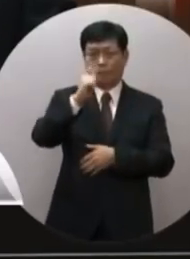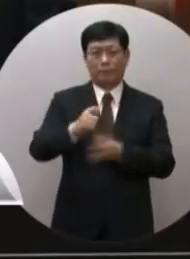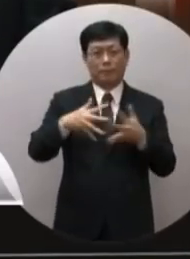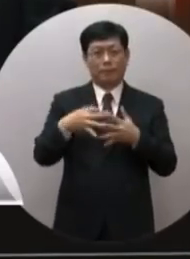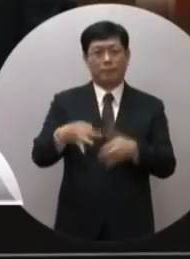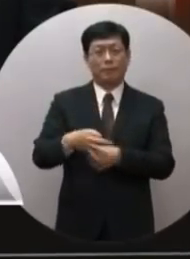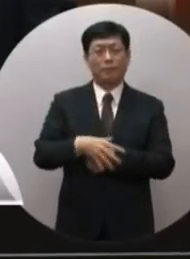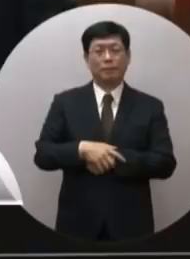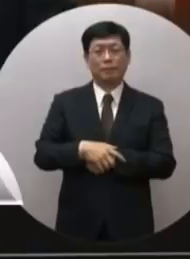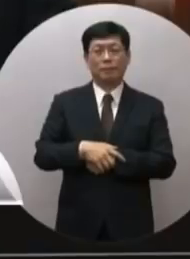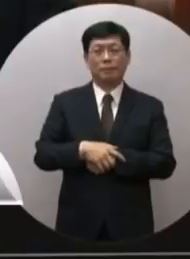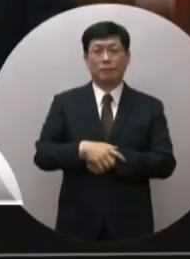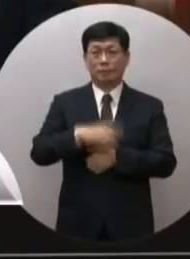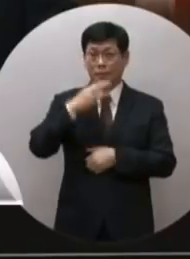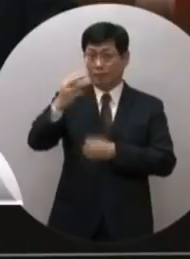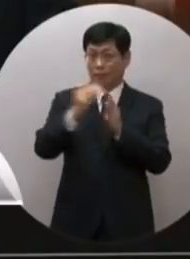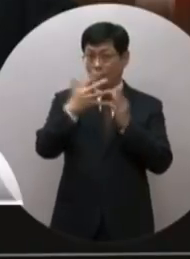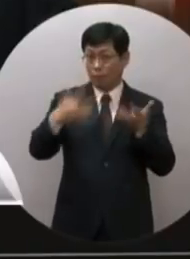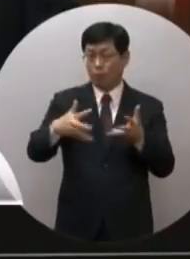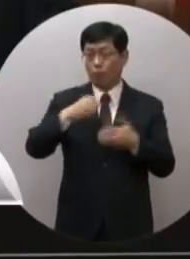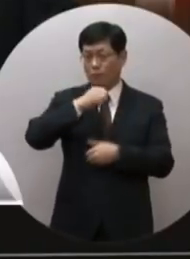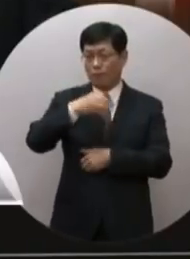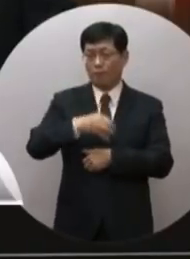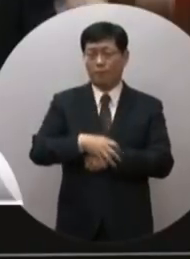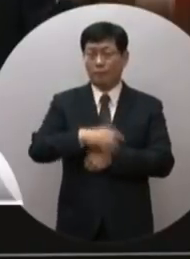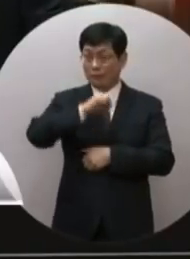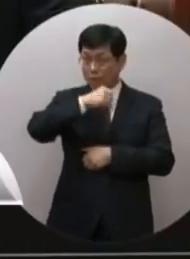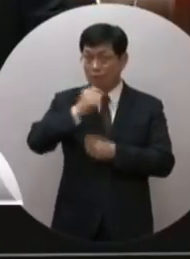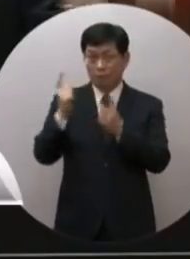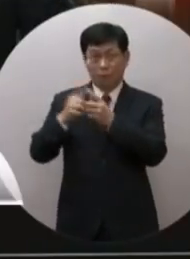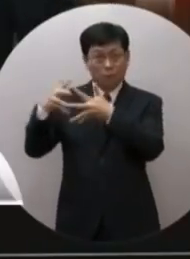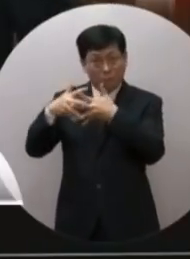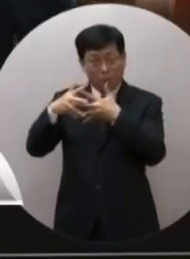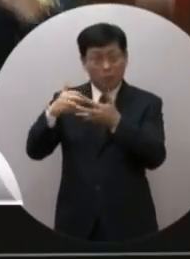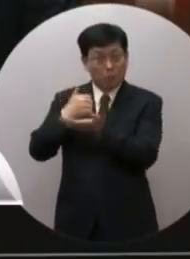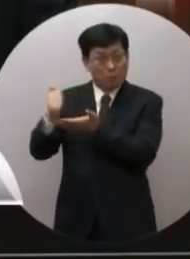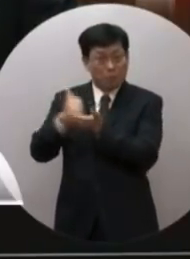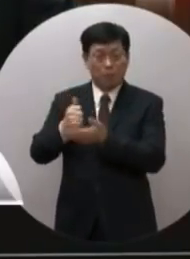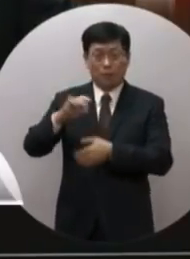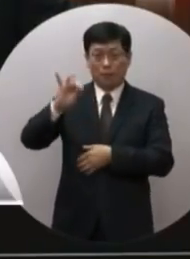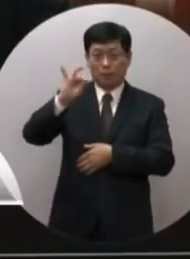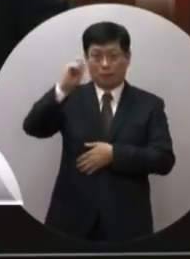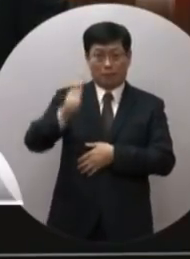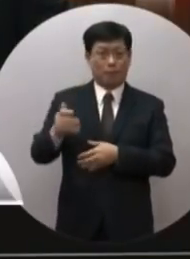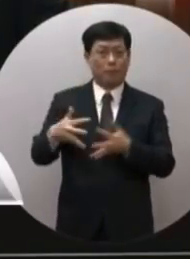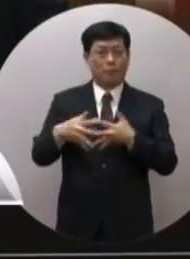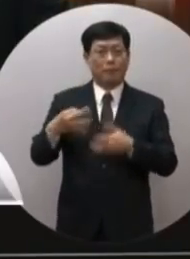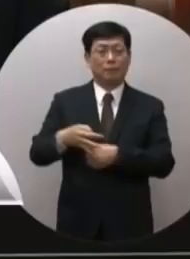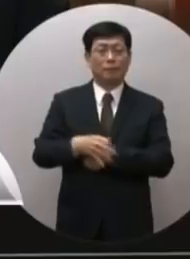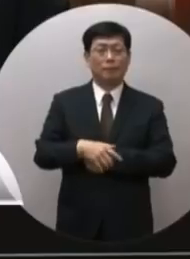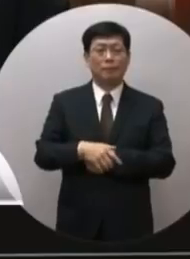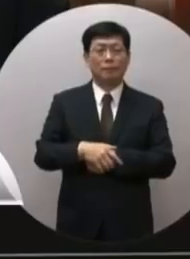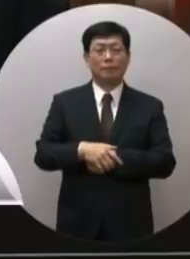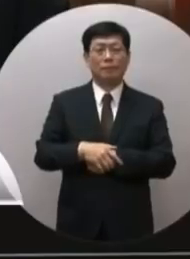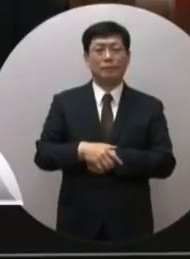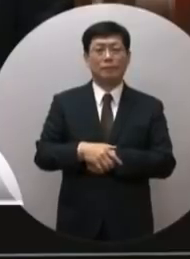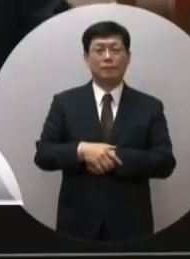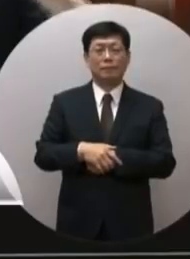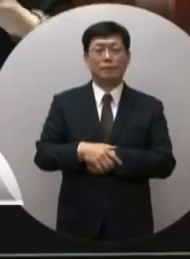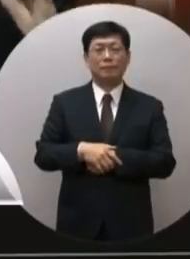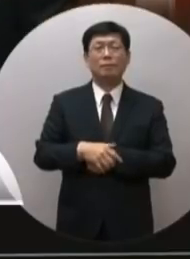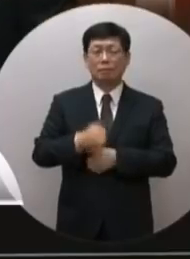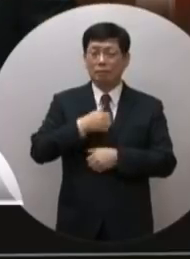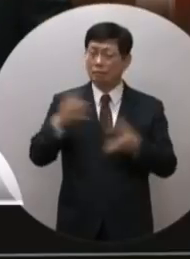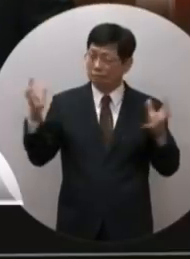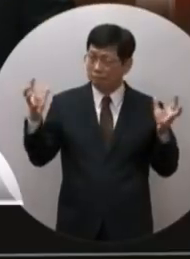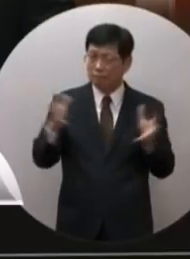1000亿美金，3兆多的台币。台湾对美国的出超大概100亿美金，所以